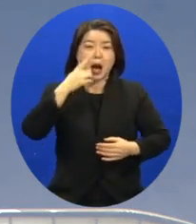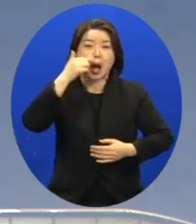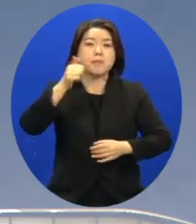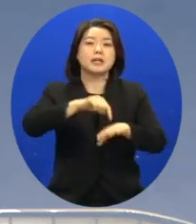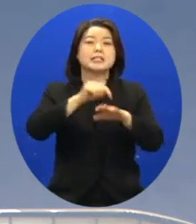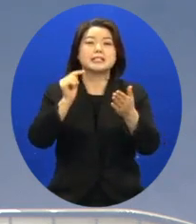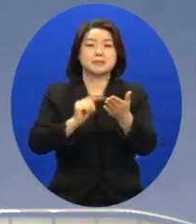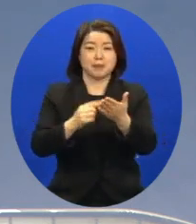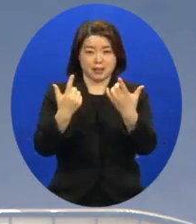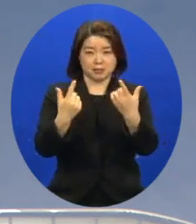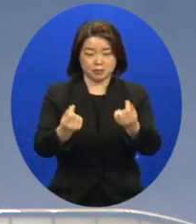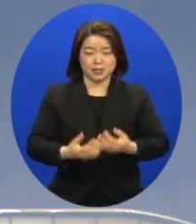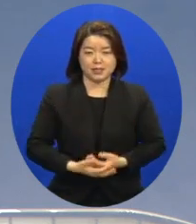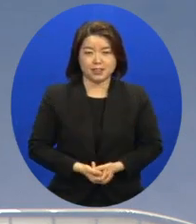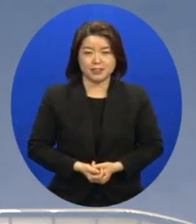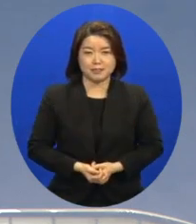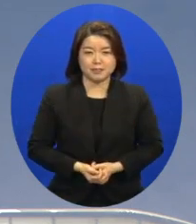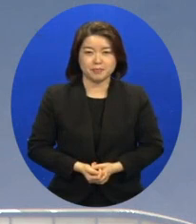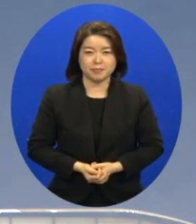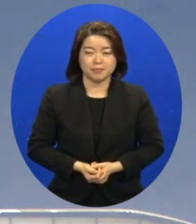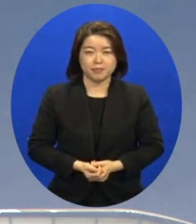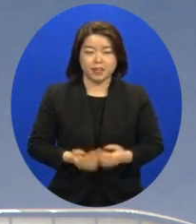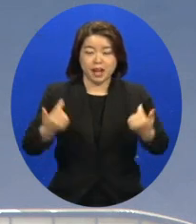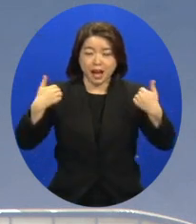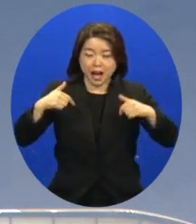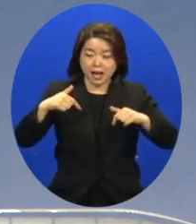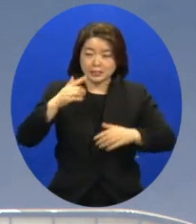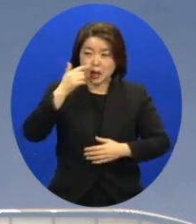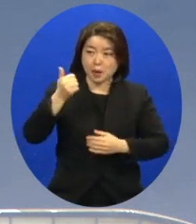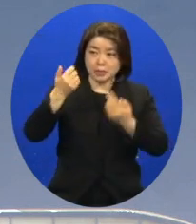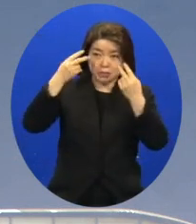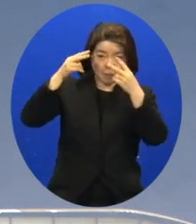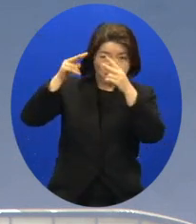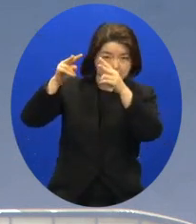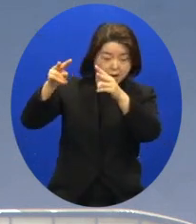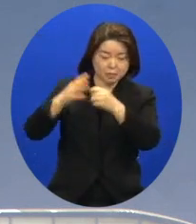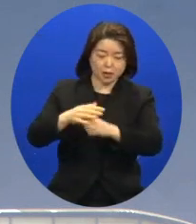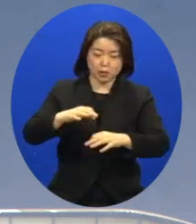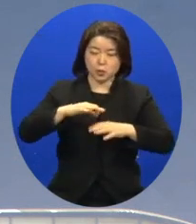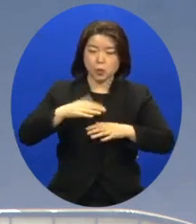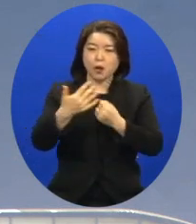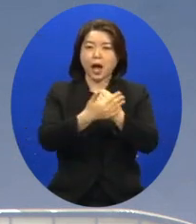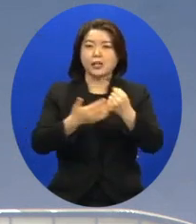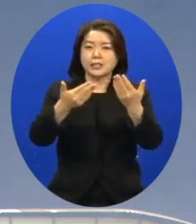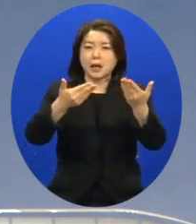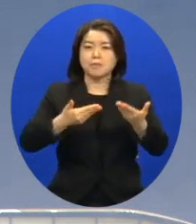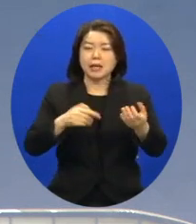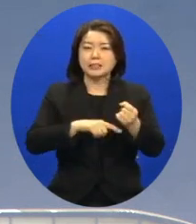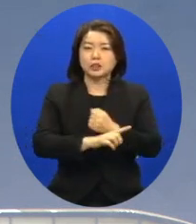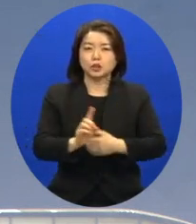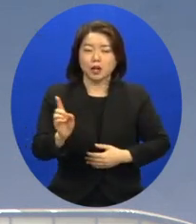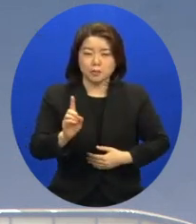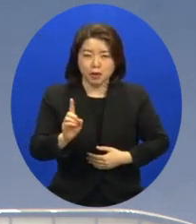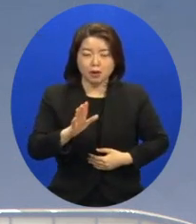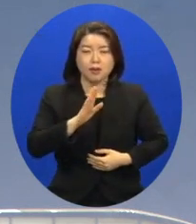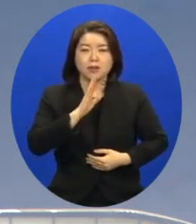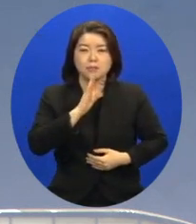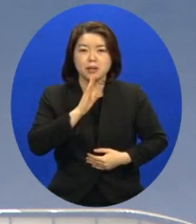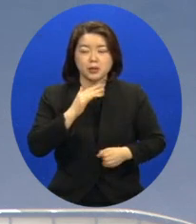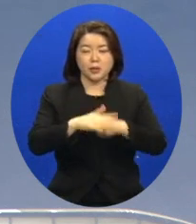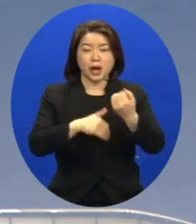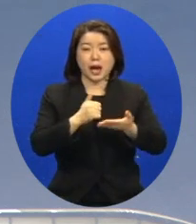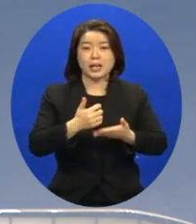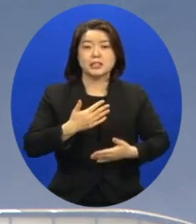저는 예수님을 항상 바라보려고 하면서 참 놀라운 은혜를 받은 것이 바로 하나님이